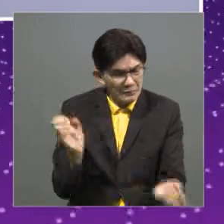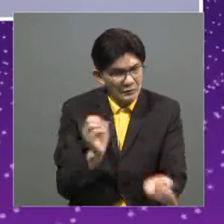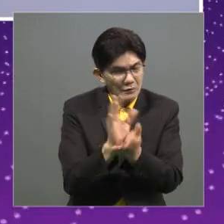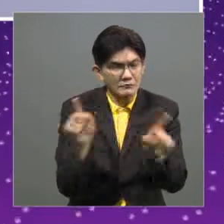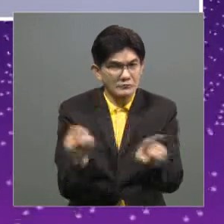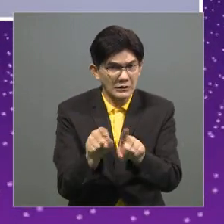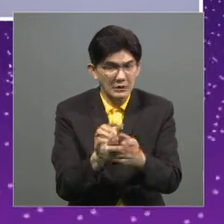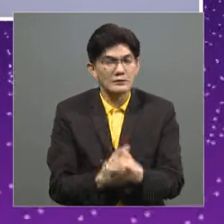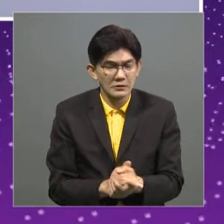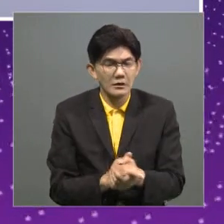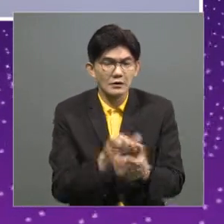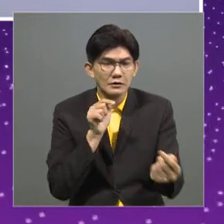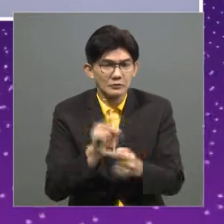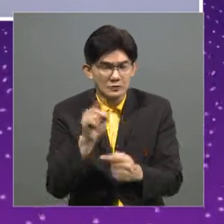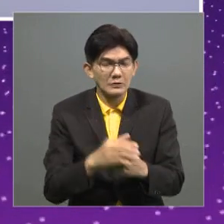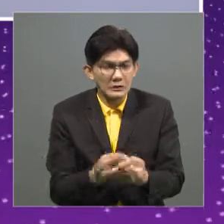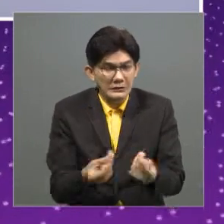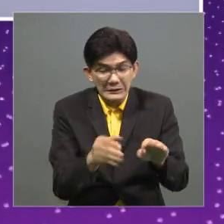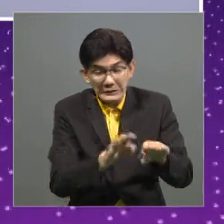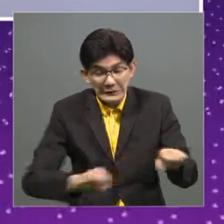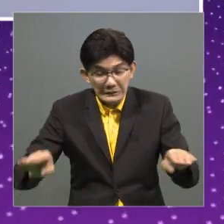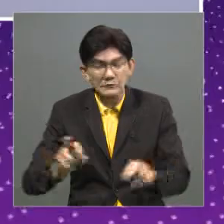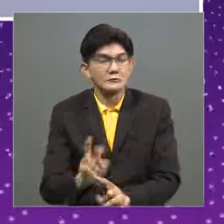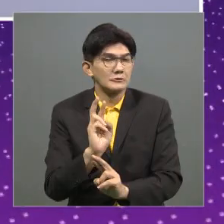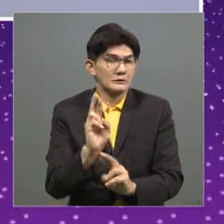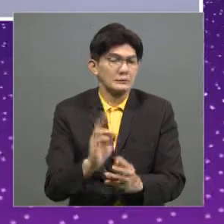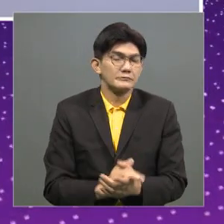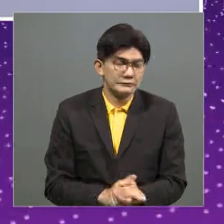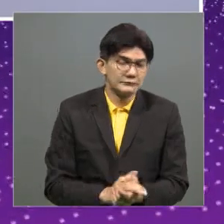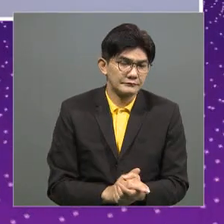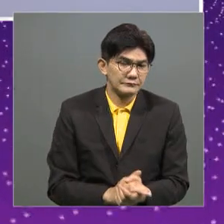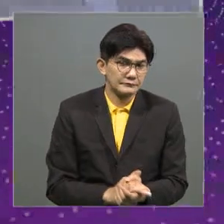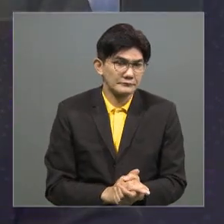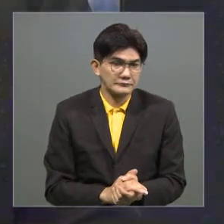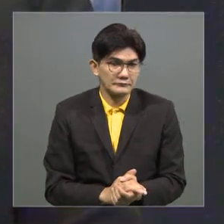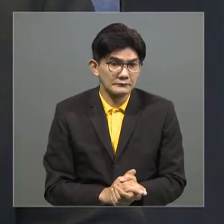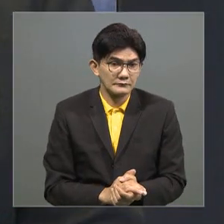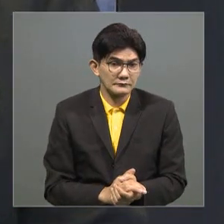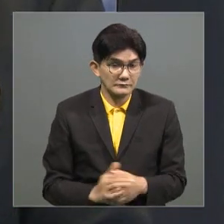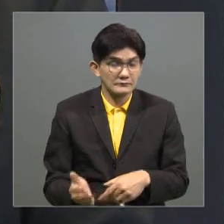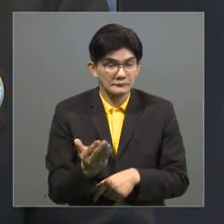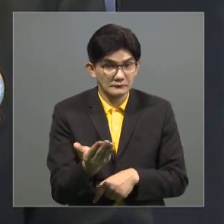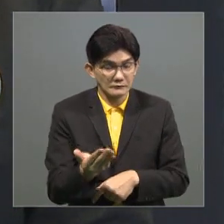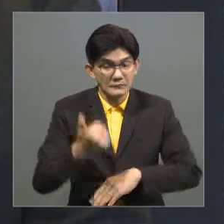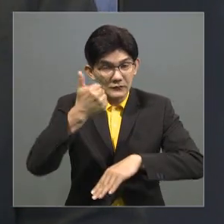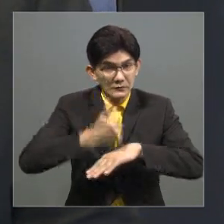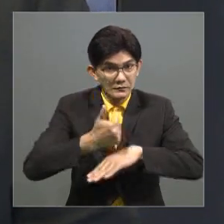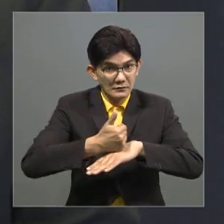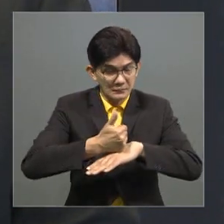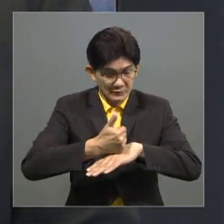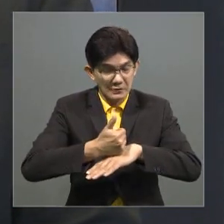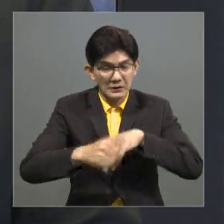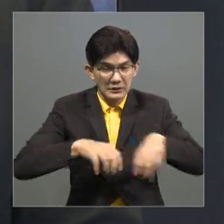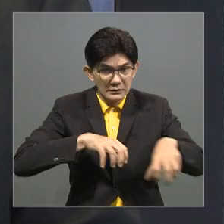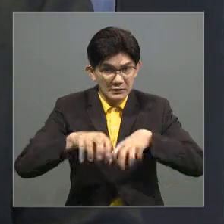บอยู่บ้างนะครับโดยเฉพาะในพื้นที่ที่เป็นพื้นที่ลุ่มต่ำครับเรื่องนี้นะครับทางด้านของนายธเนศสมบูรณ์ผู้อำนวยการสำนักบ